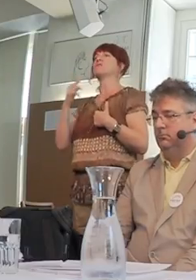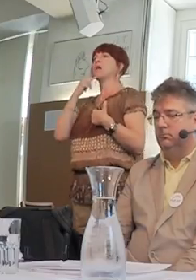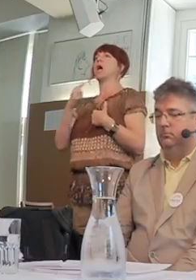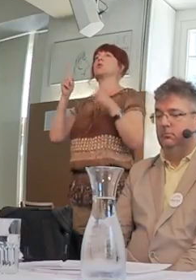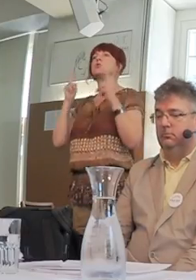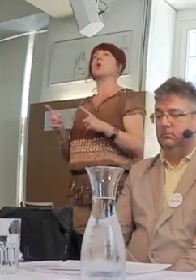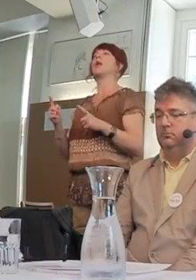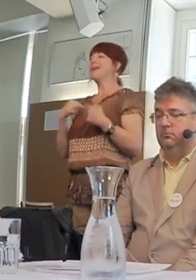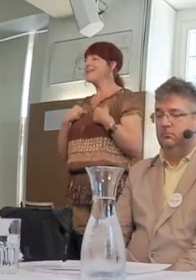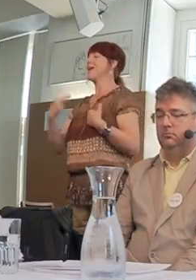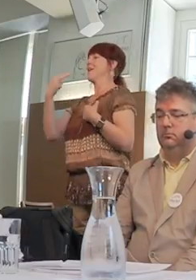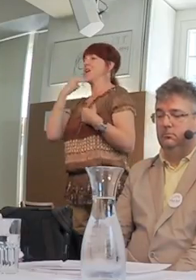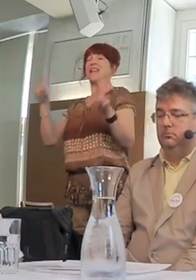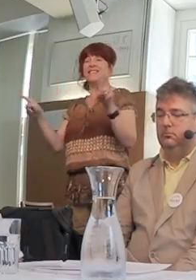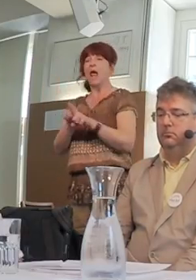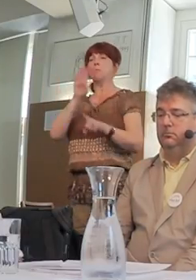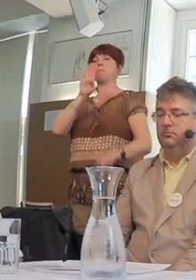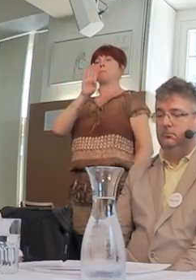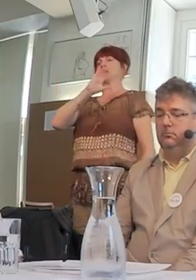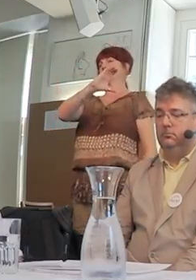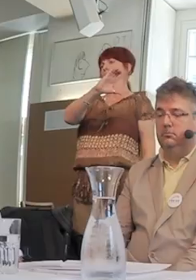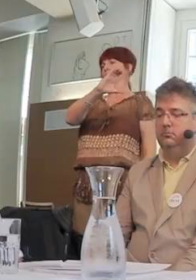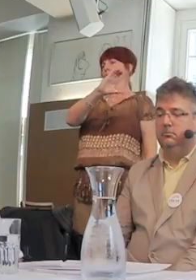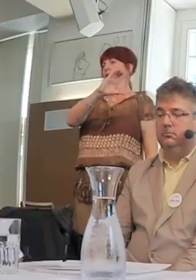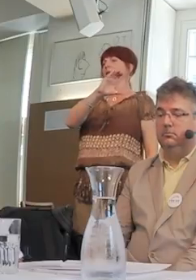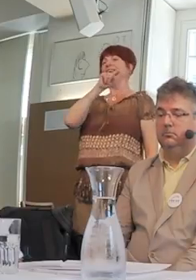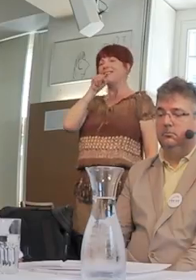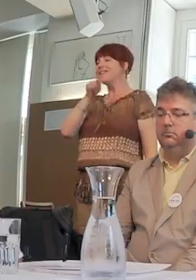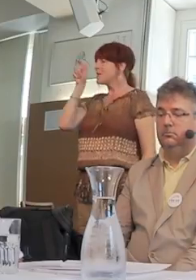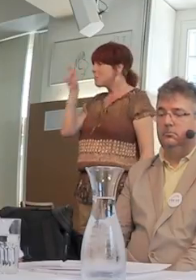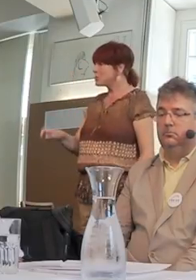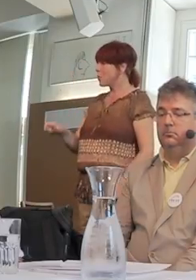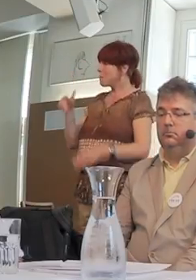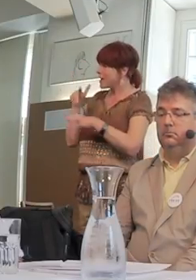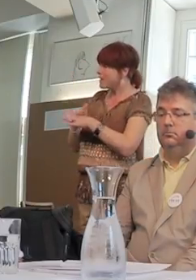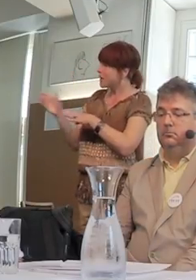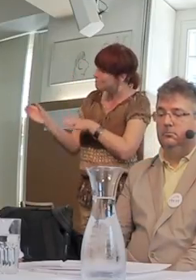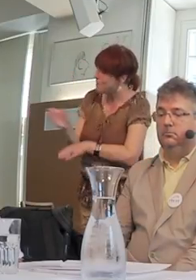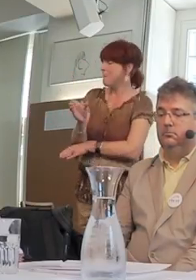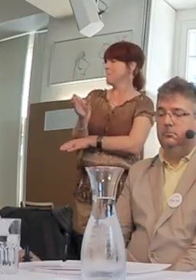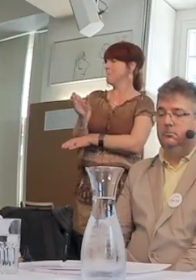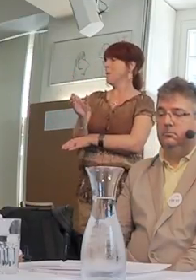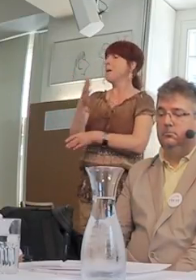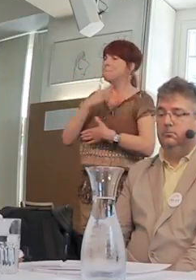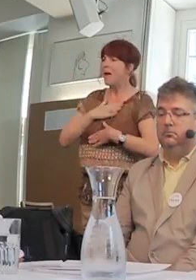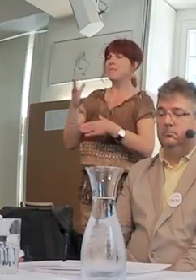ich will, wie die BBC, ganz intensiv diese Leute in meinem Mitarbeiterinnenstab